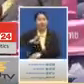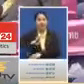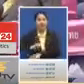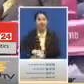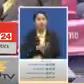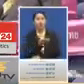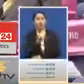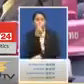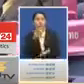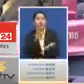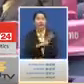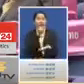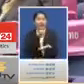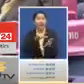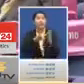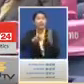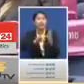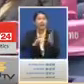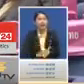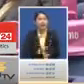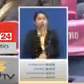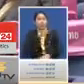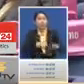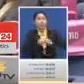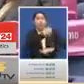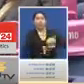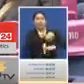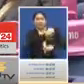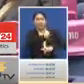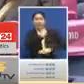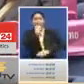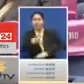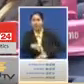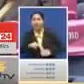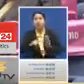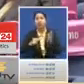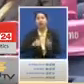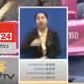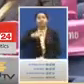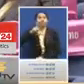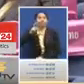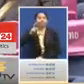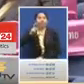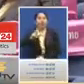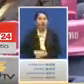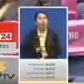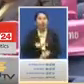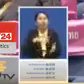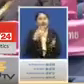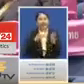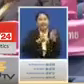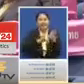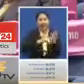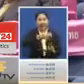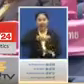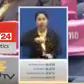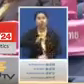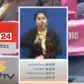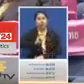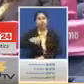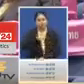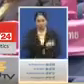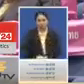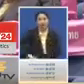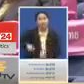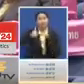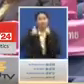ถ้าสั่งจ่ายผิดนายคนนี้อาจจะชักตายสั่งจ่ายถูกนายคนนี้สุขภาพดี